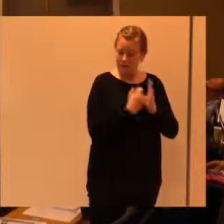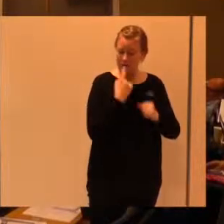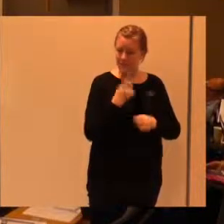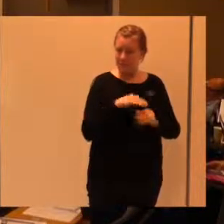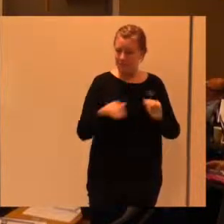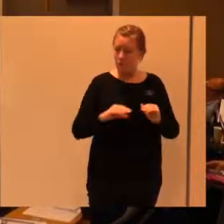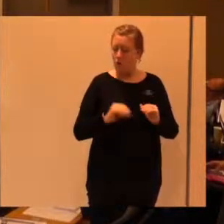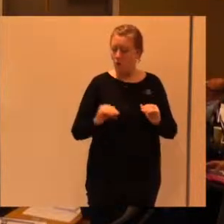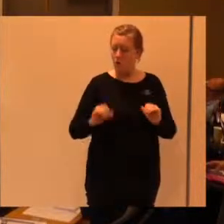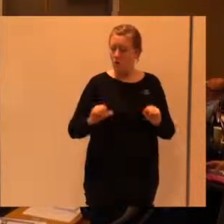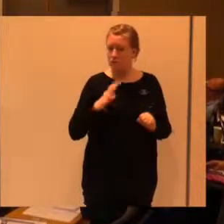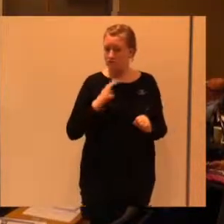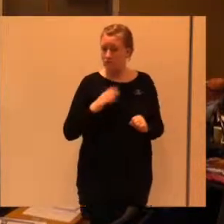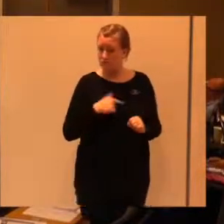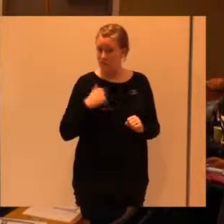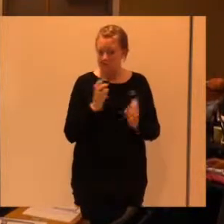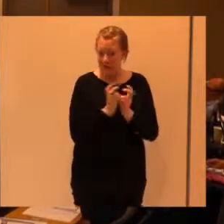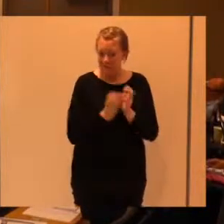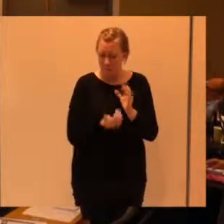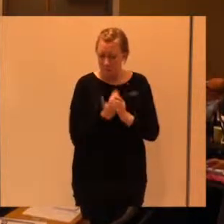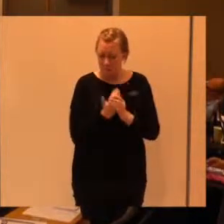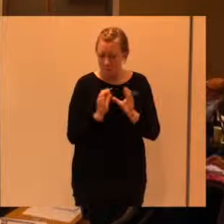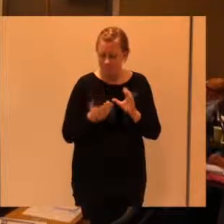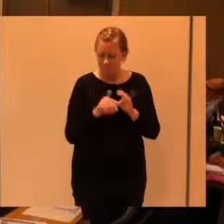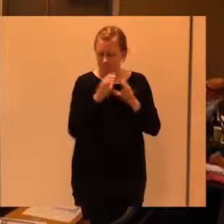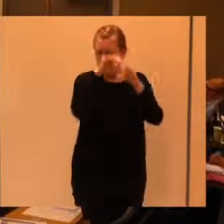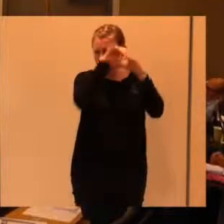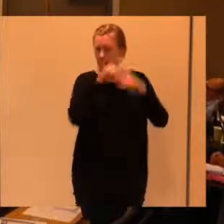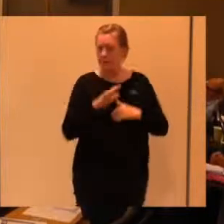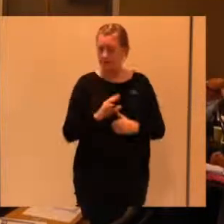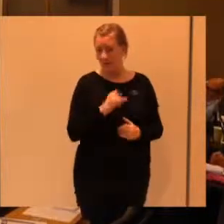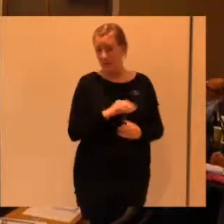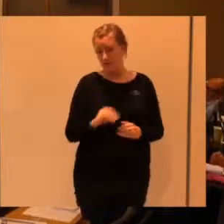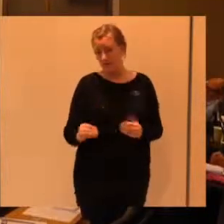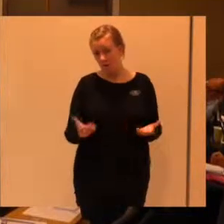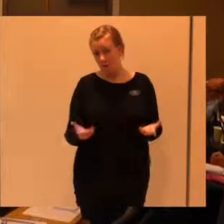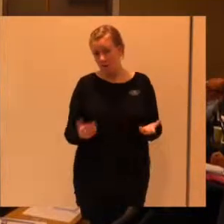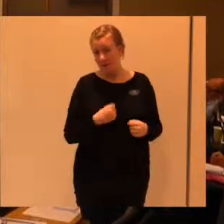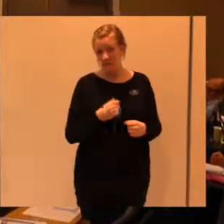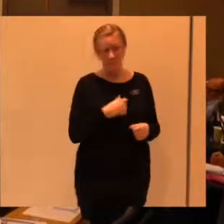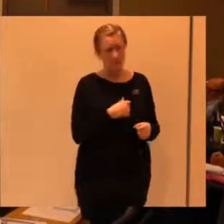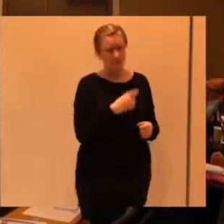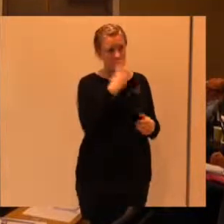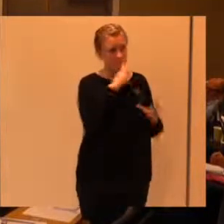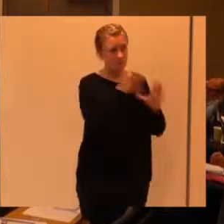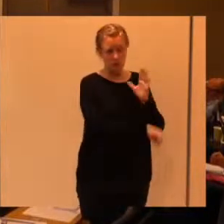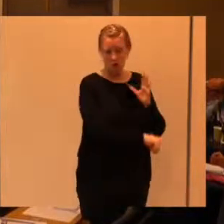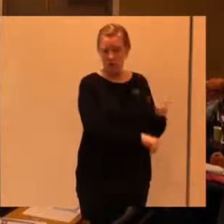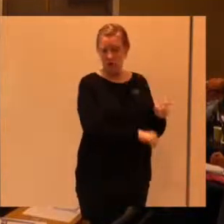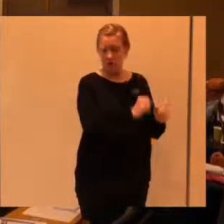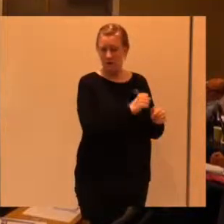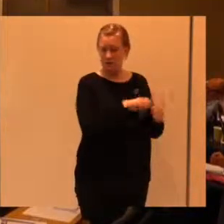Så strategin måste vara att ladda nivå AA med mer och viktiga saker, snarare kanske än att skjuta sönder